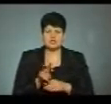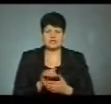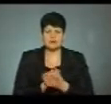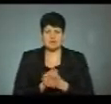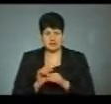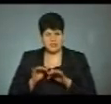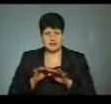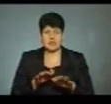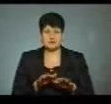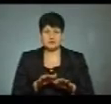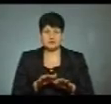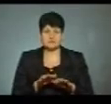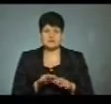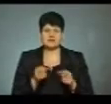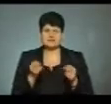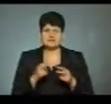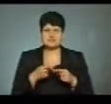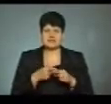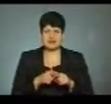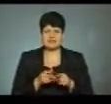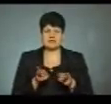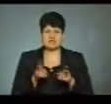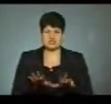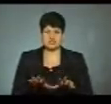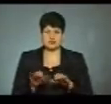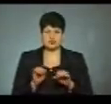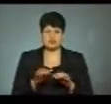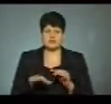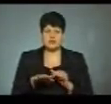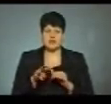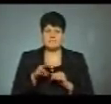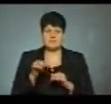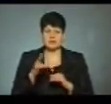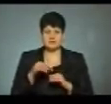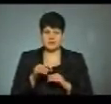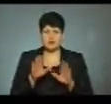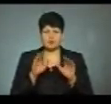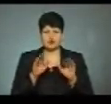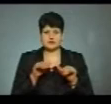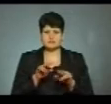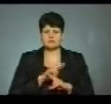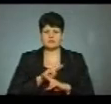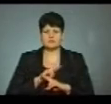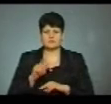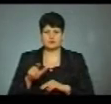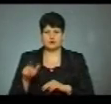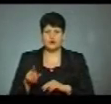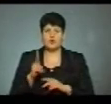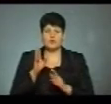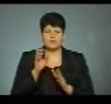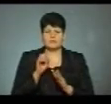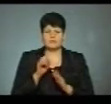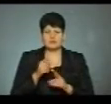наступ. Силовики та спецтехніка залишають урядовий квартал. А на Майдані прощаються із загиблими, з тими, кого згодом